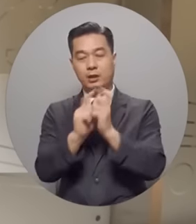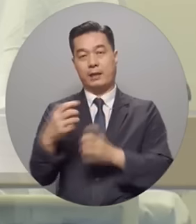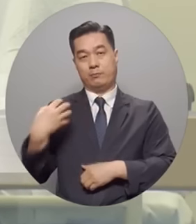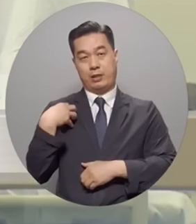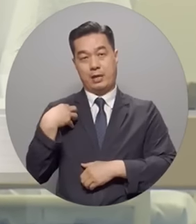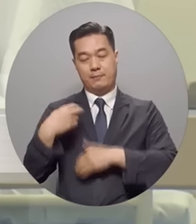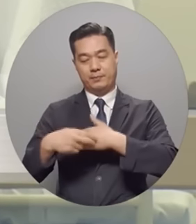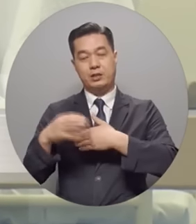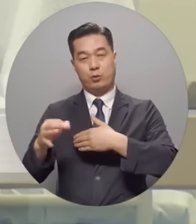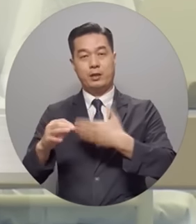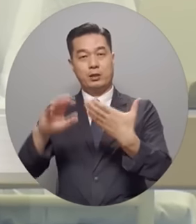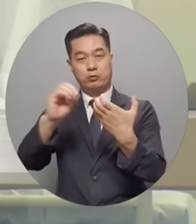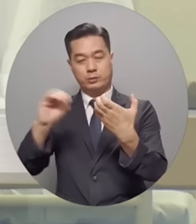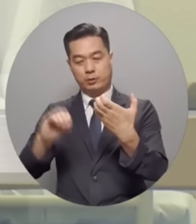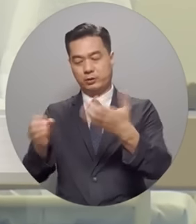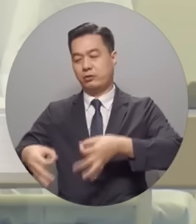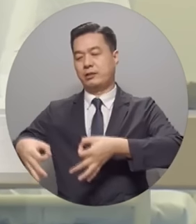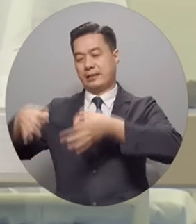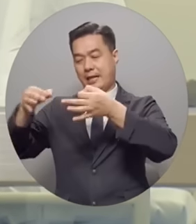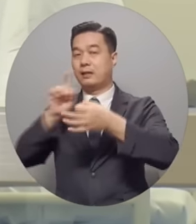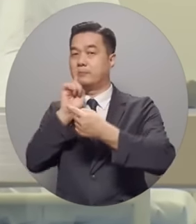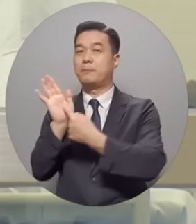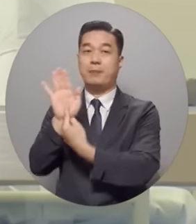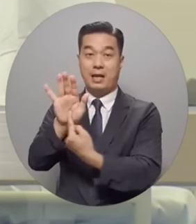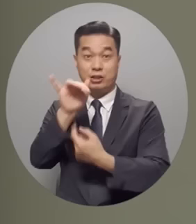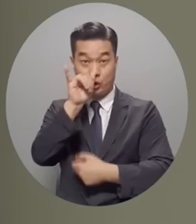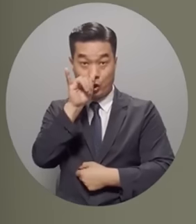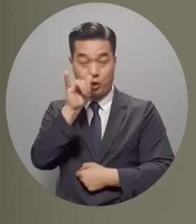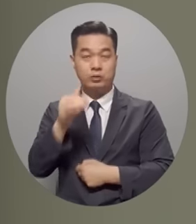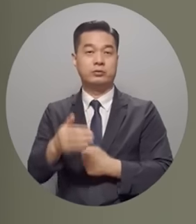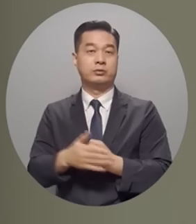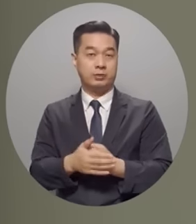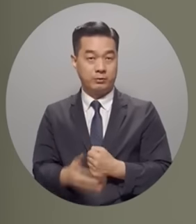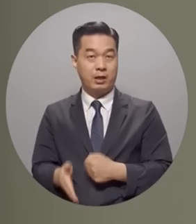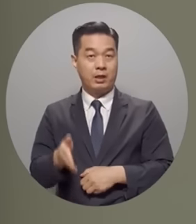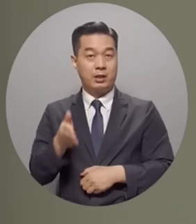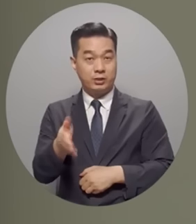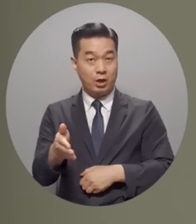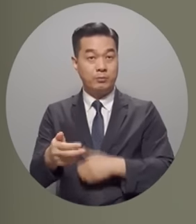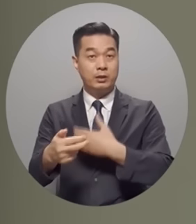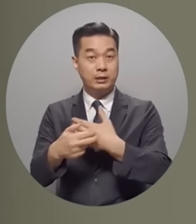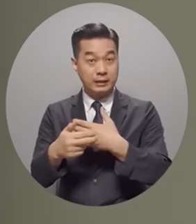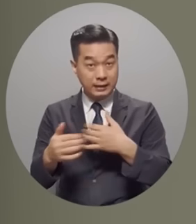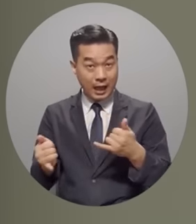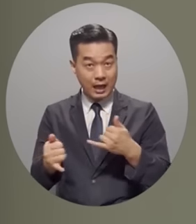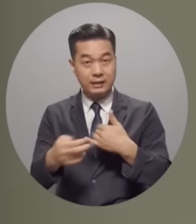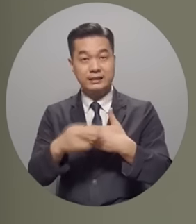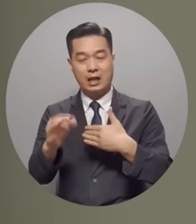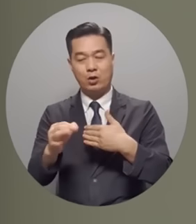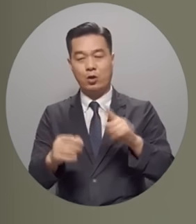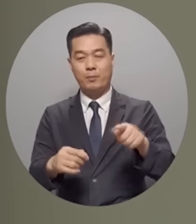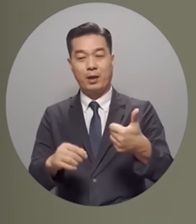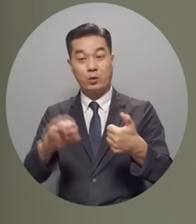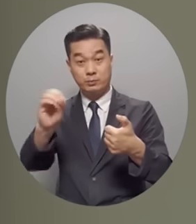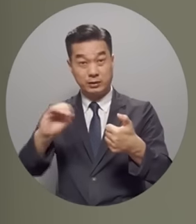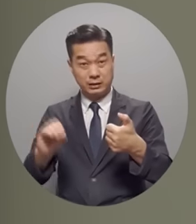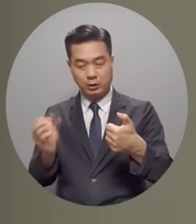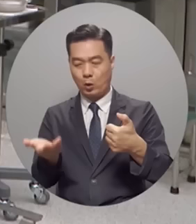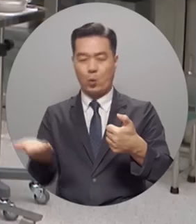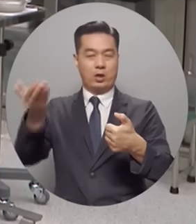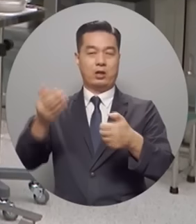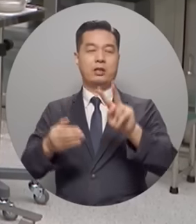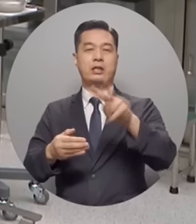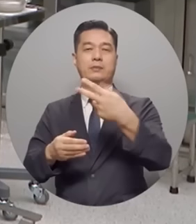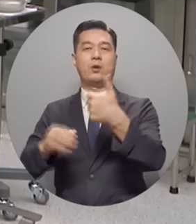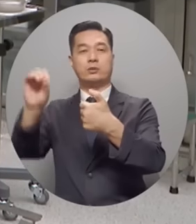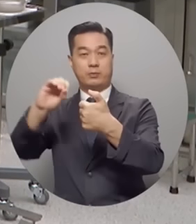진료비의 90%로 인상하겠다고 이미 밝힌 데 이어 전문의 진찰료 수가를 150%에서 250%까지 또